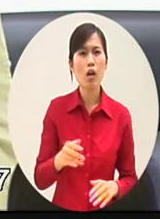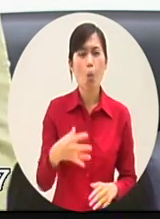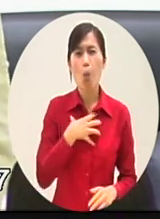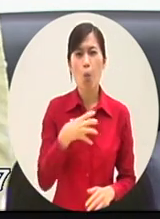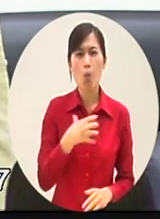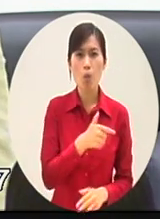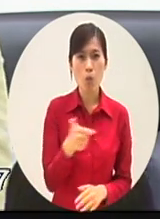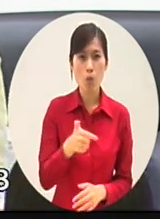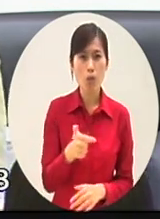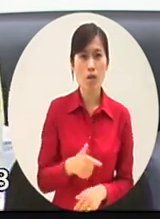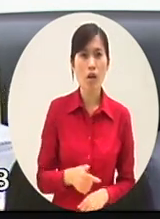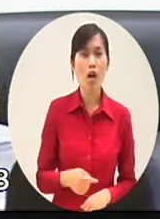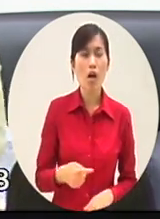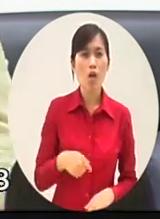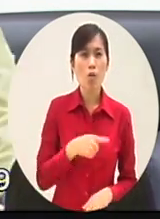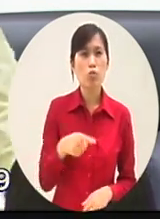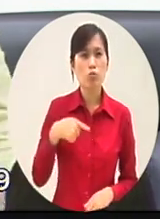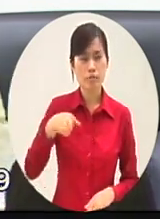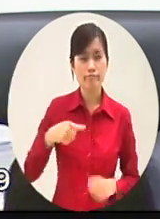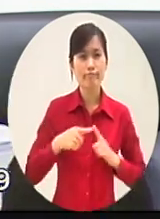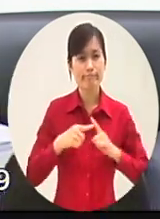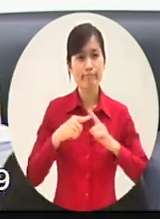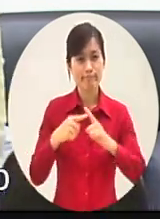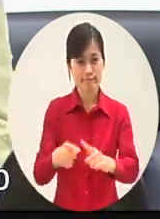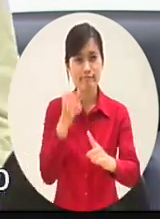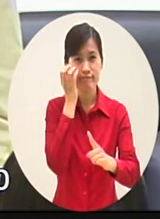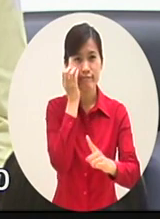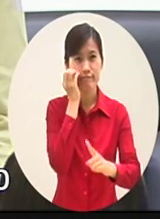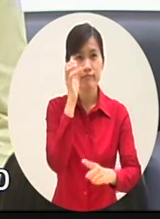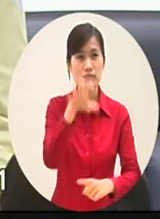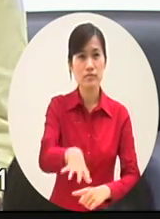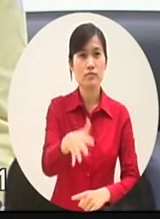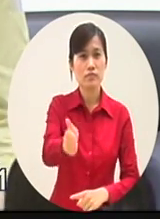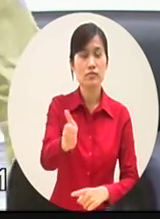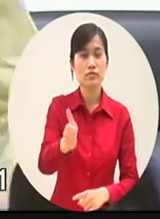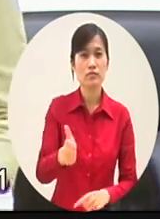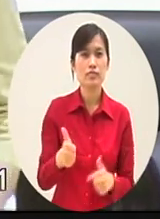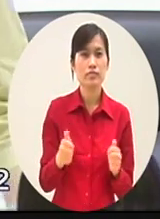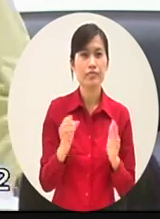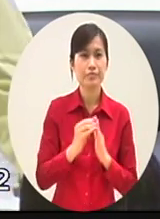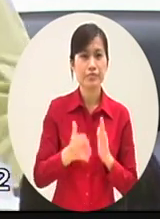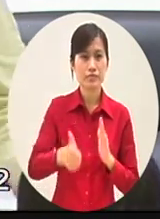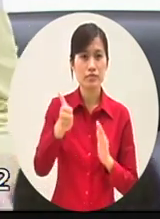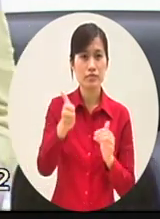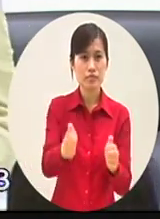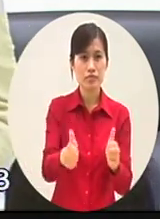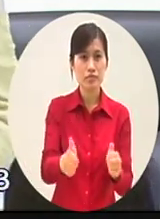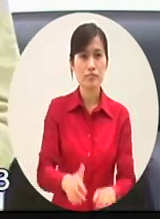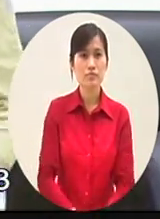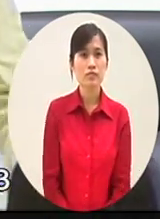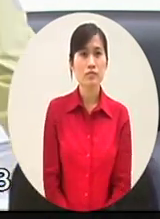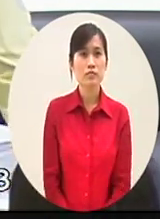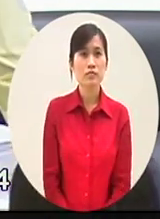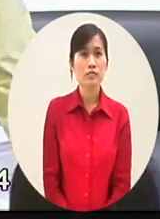太危险了。 那个我们到现场去看一下。 好的，谢谢我们的处长，谢谢我们的局长，谢谢。